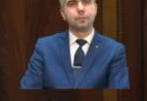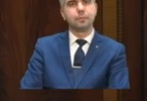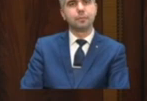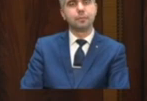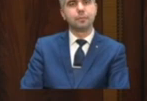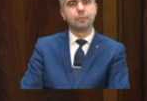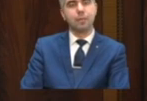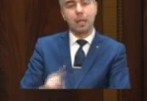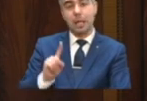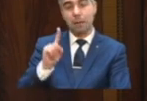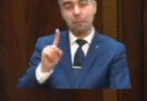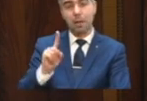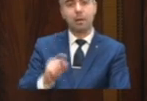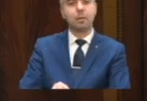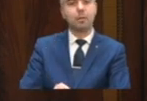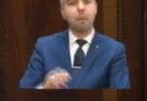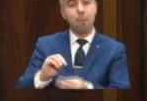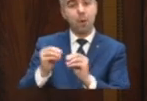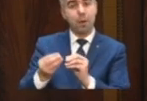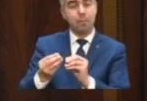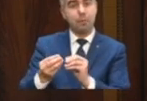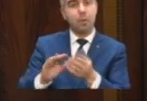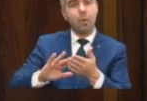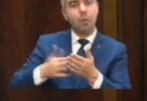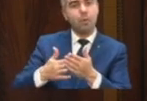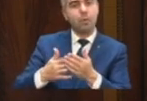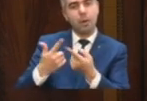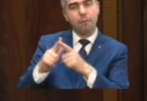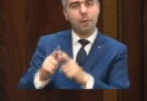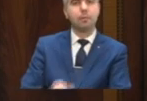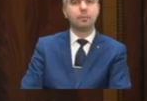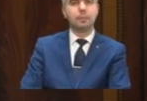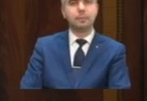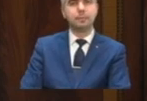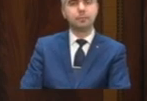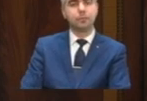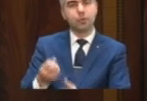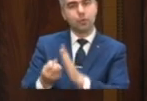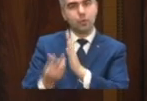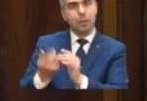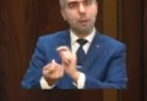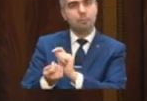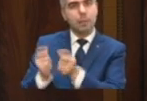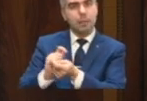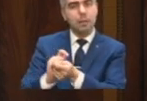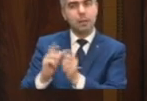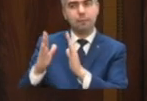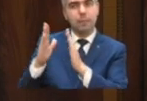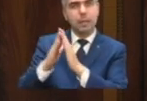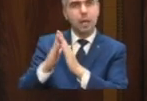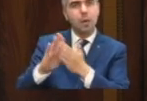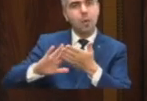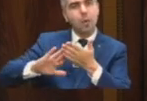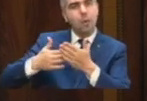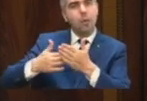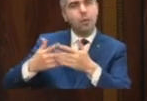إن الأزمة سيد الوزير الخانقة التي يعرفها القطاع تقتضي إعادة النظر في السياسة السكنية في شموليتها